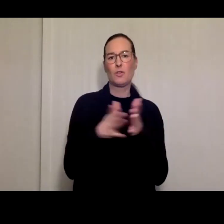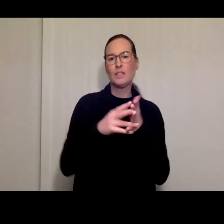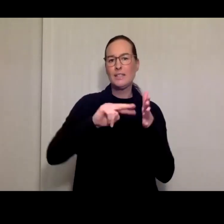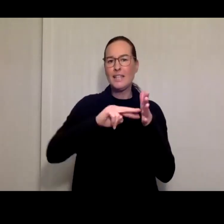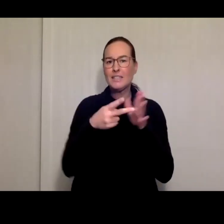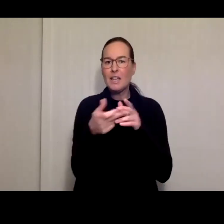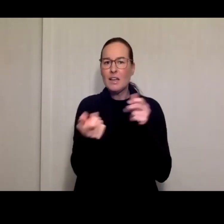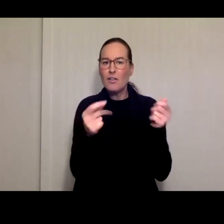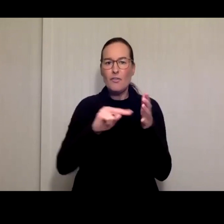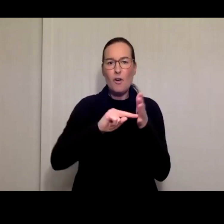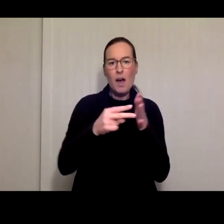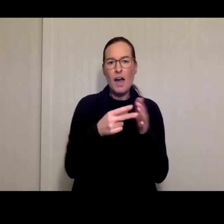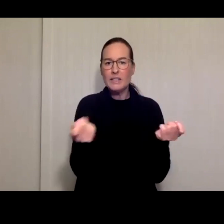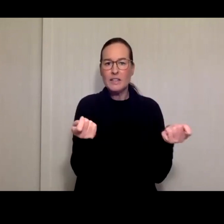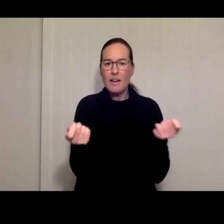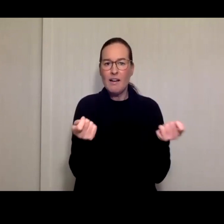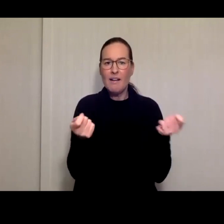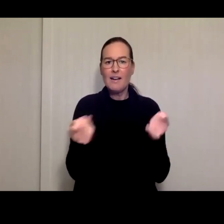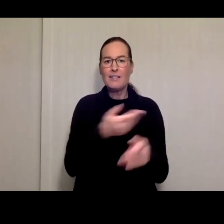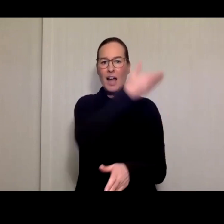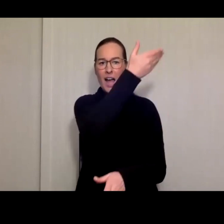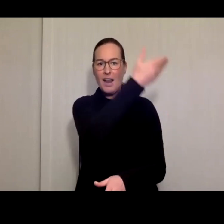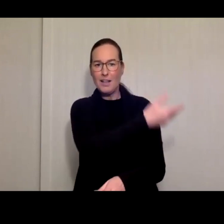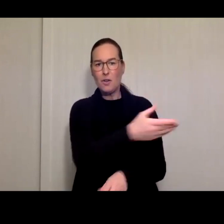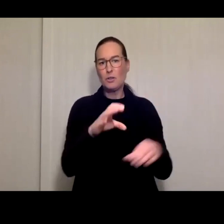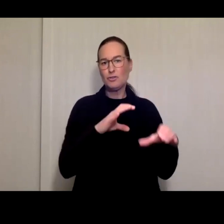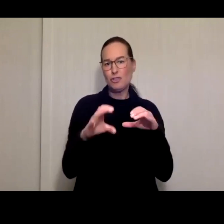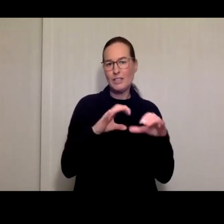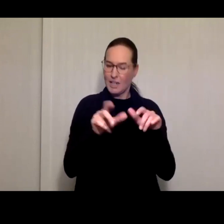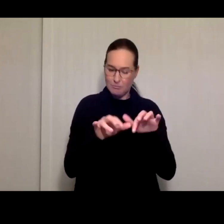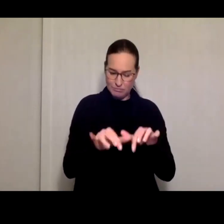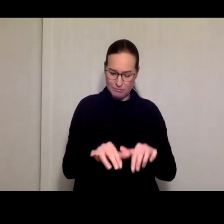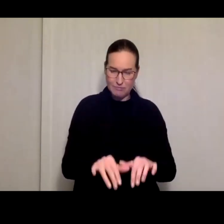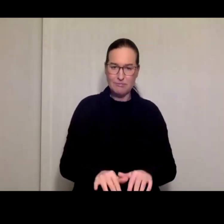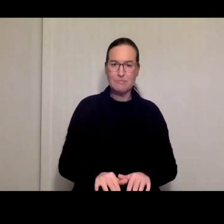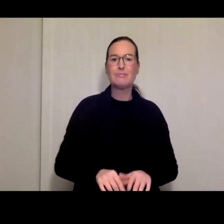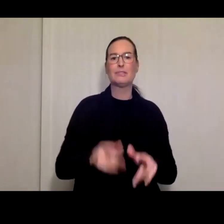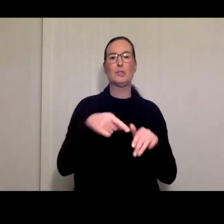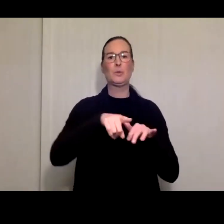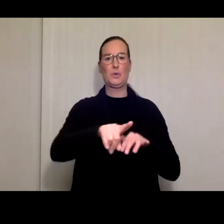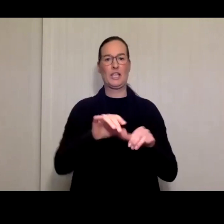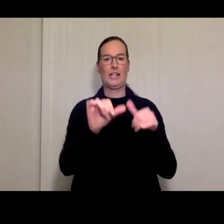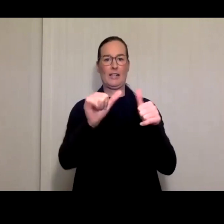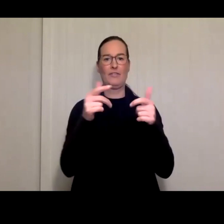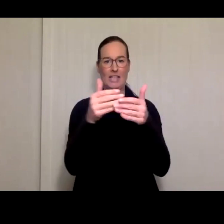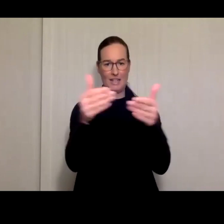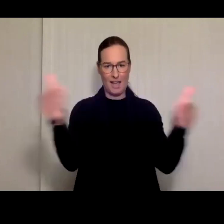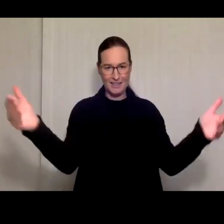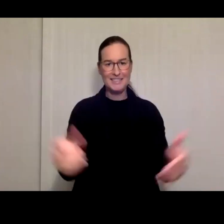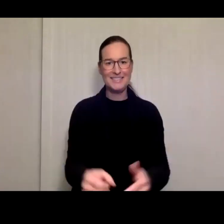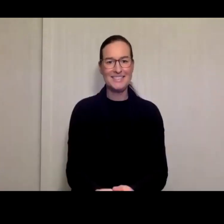gemeinsames Schauen und Reden miteinander und Chatten miteinander erst möglich macht. Ja, und so bleibt mir zu